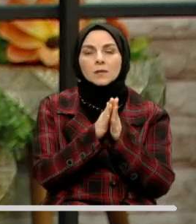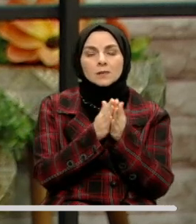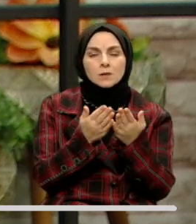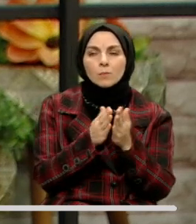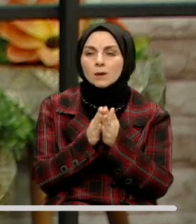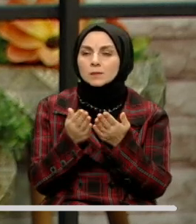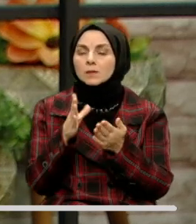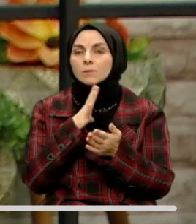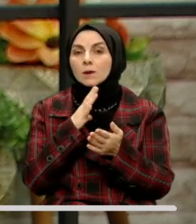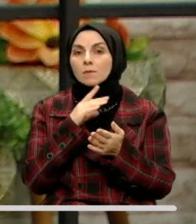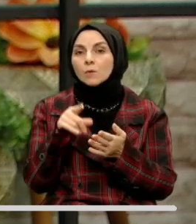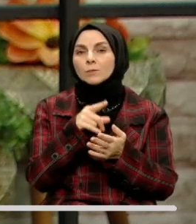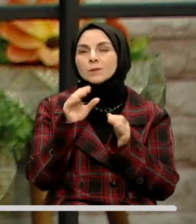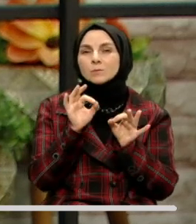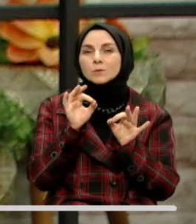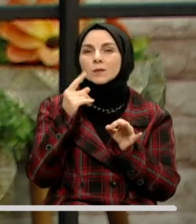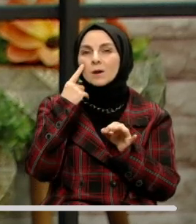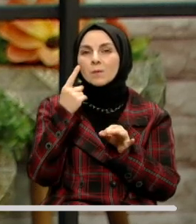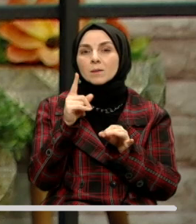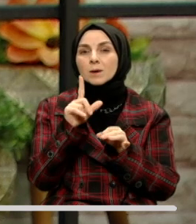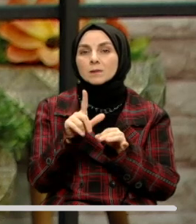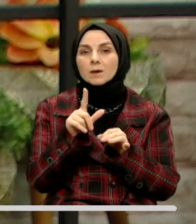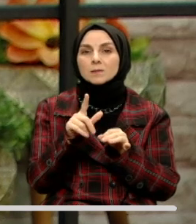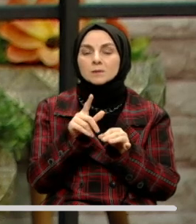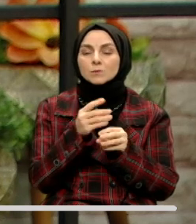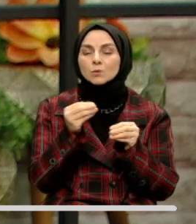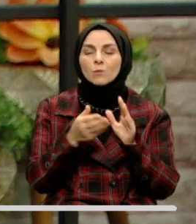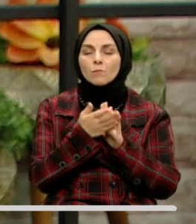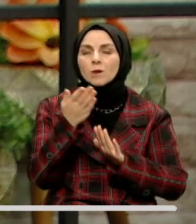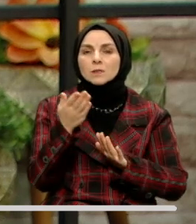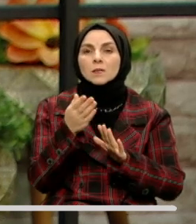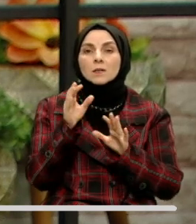gözden geçirmek gerekiyor. Piyasada çok fazla sırf satış